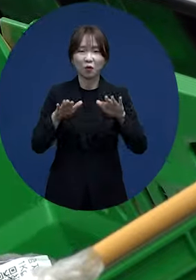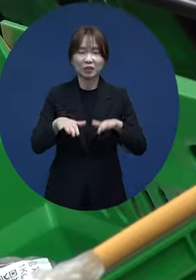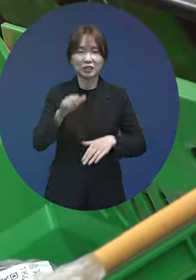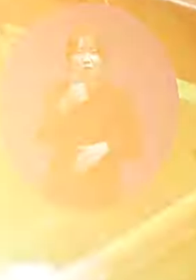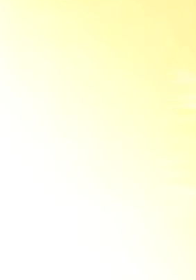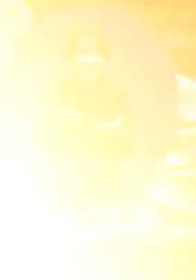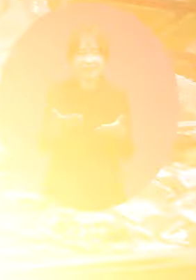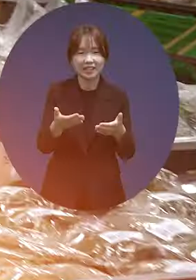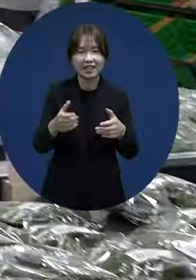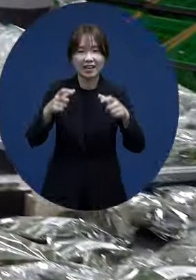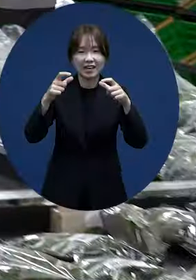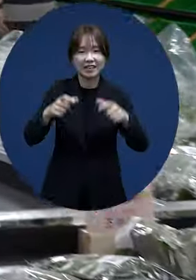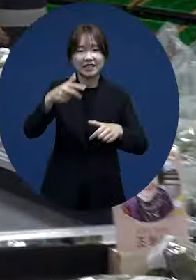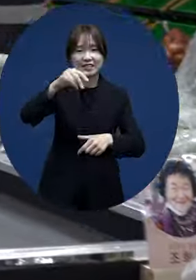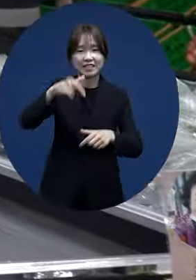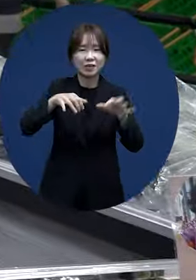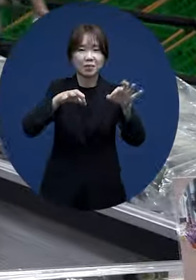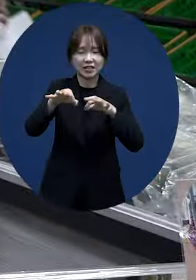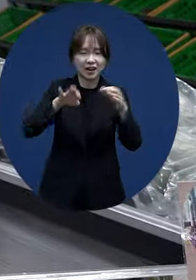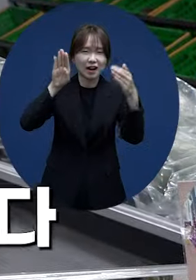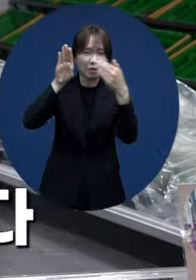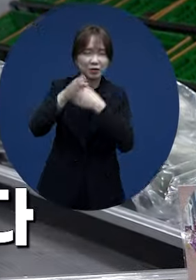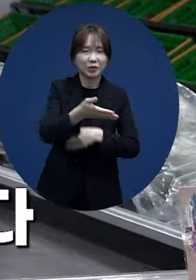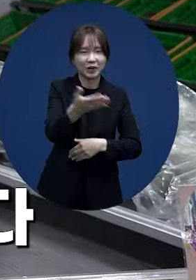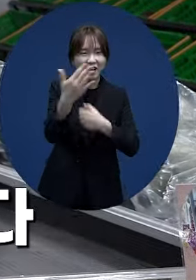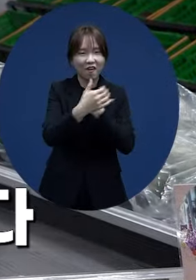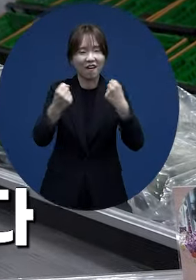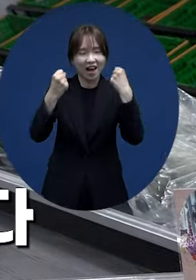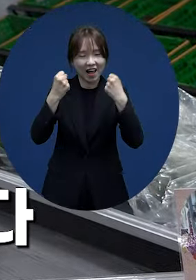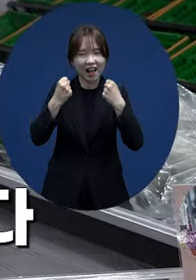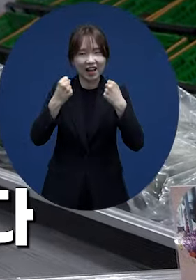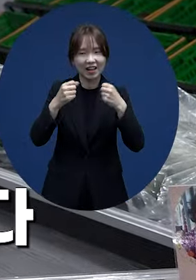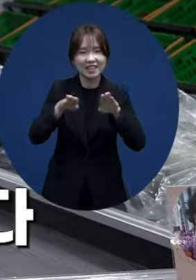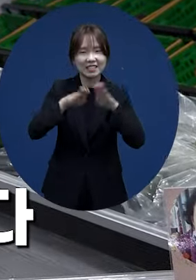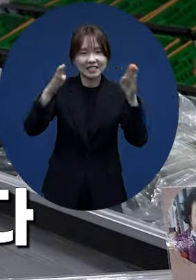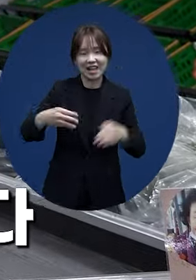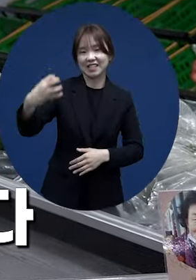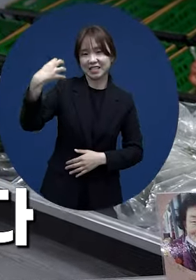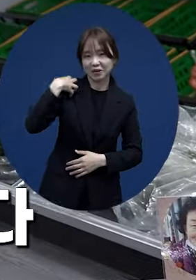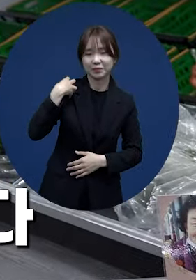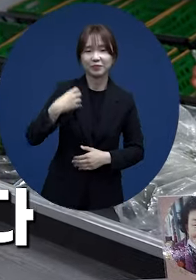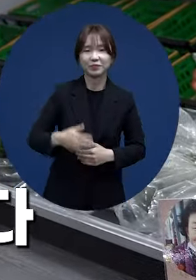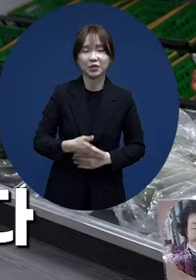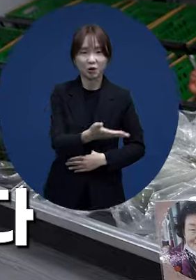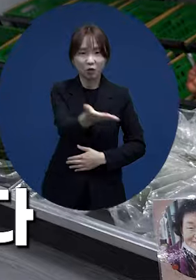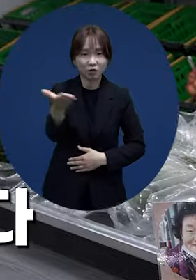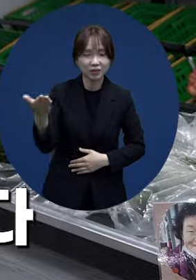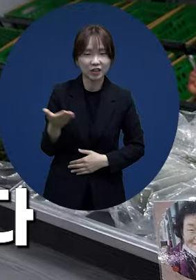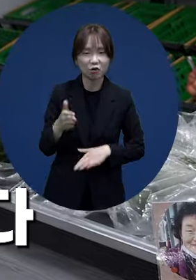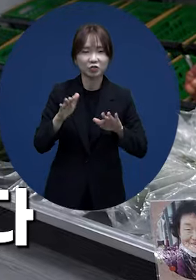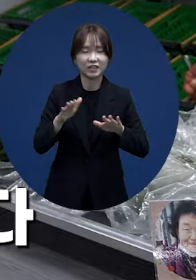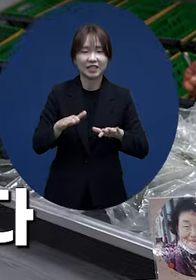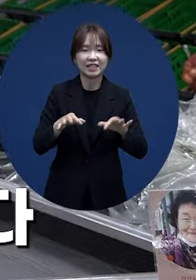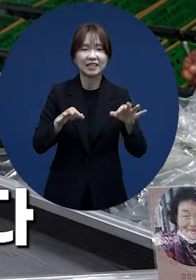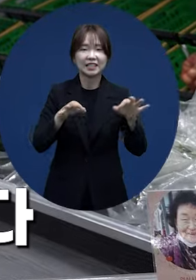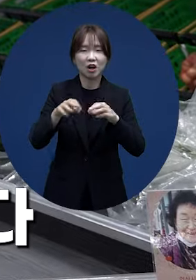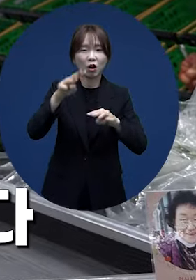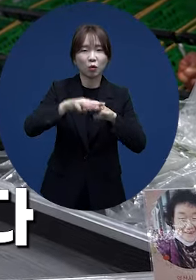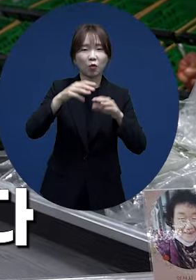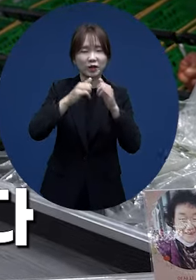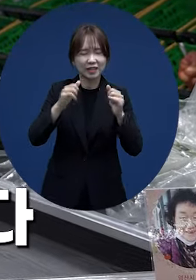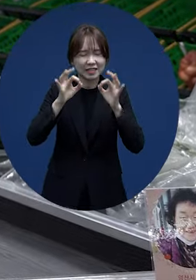합니다. 네, 오늘 소개해드린 이 로컬푸드 직매장이 앞으로 여러분들의 건강한 식탁을 책임질